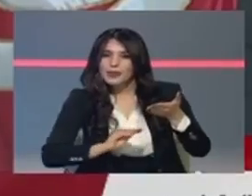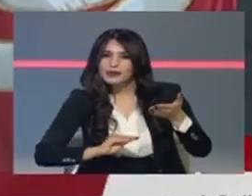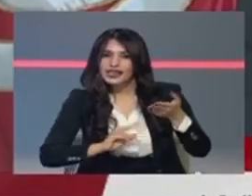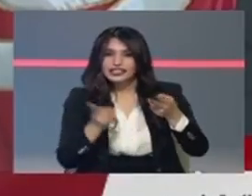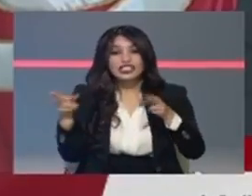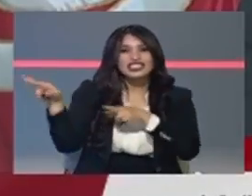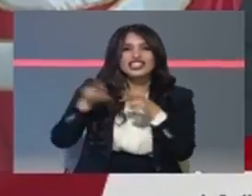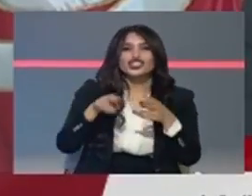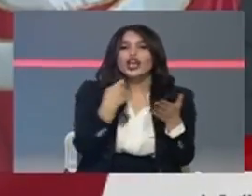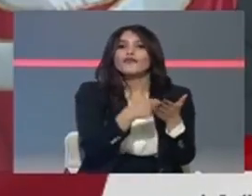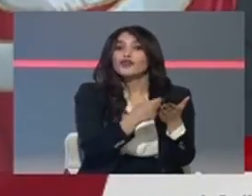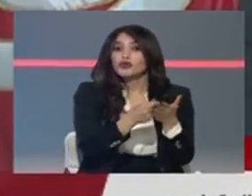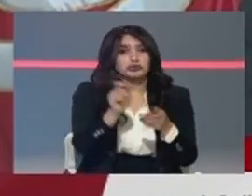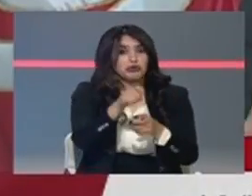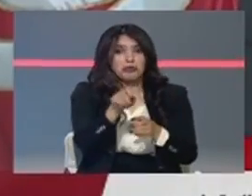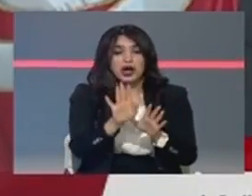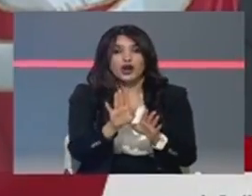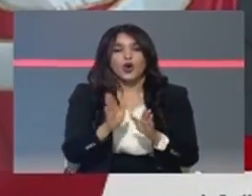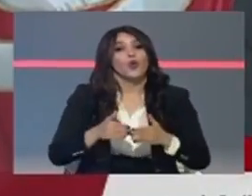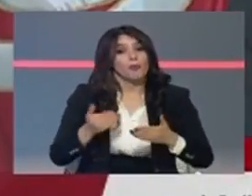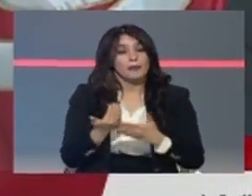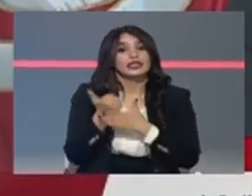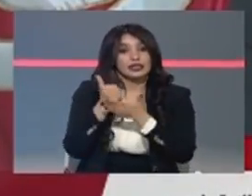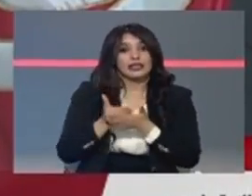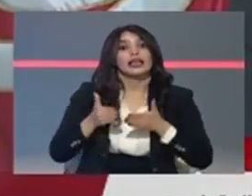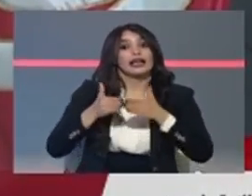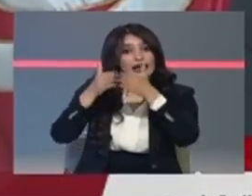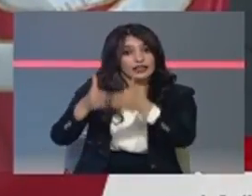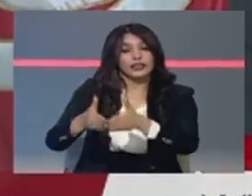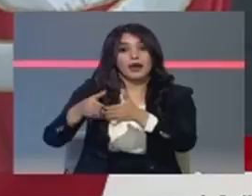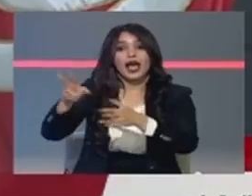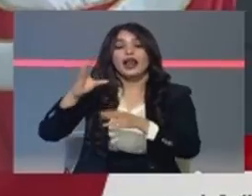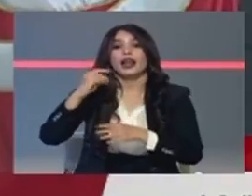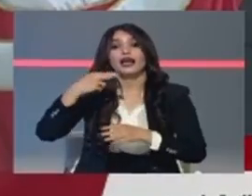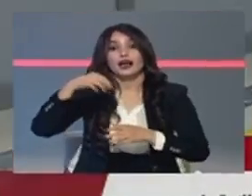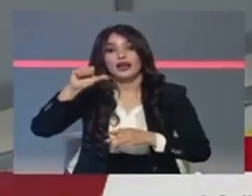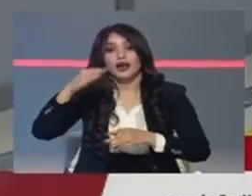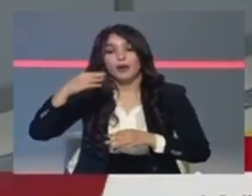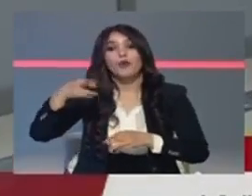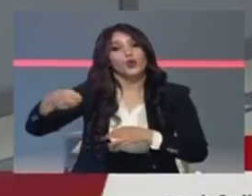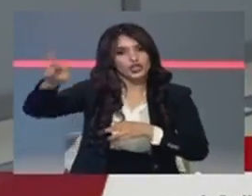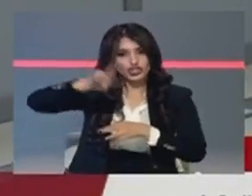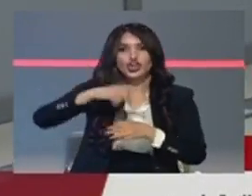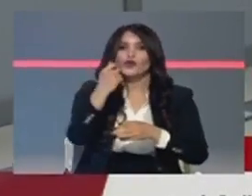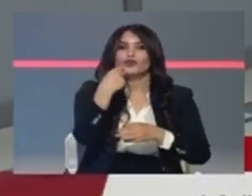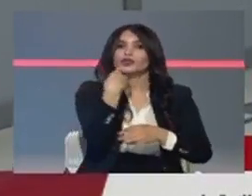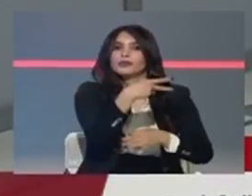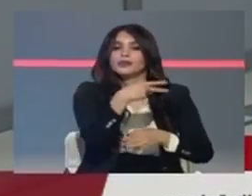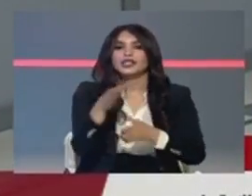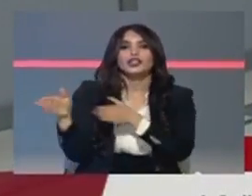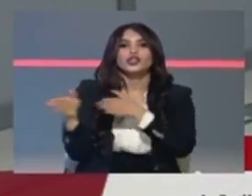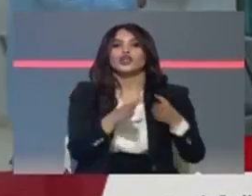مصاريف عادية ويقدمها للكنام، والكنام تسترجع له أمواله. وتفاديا